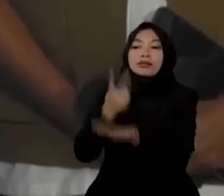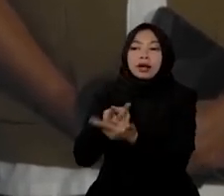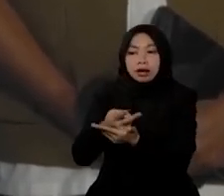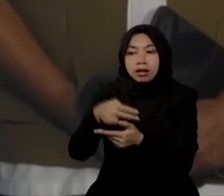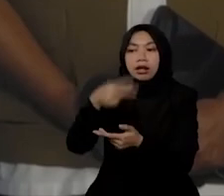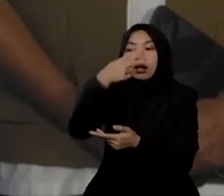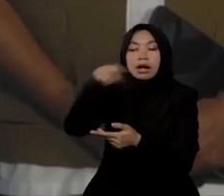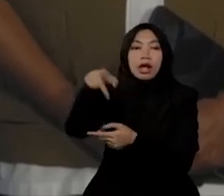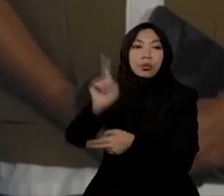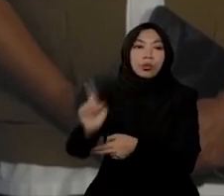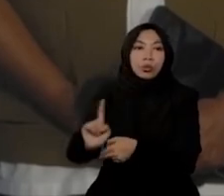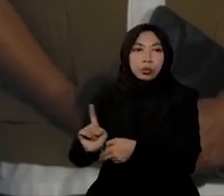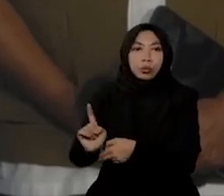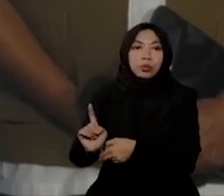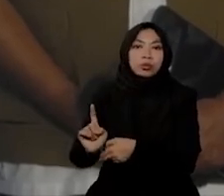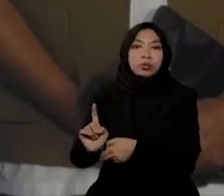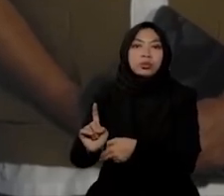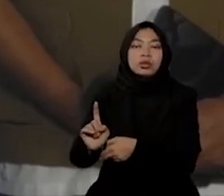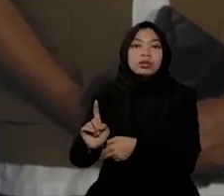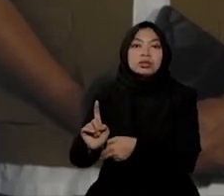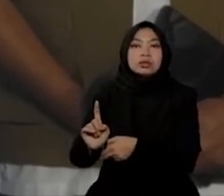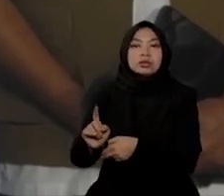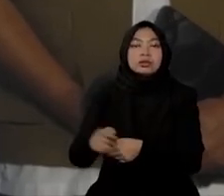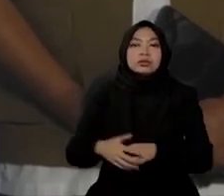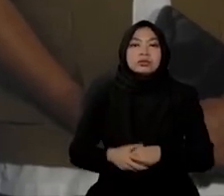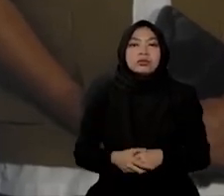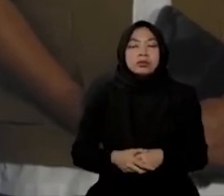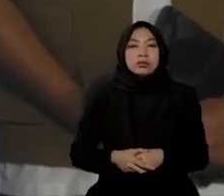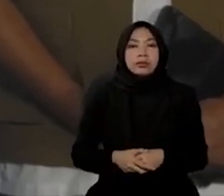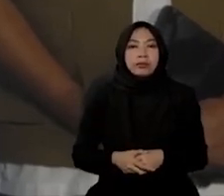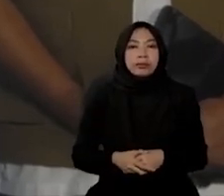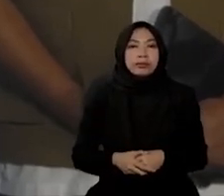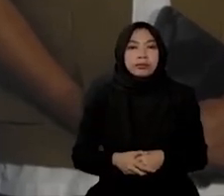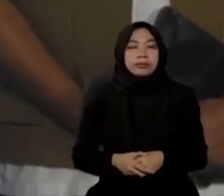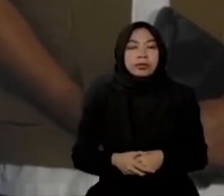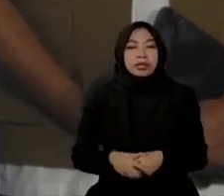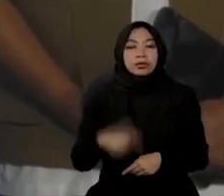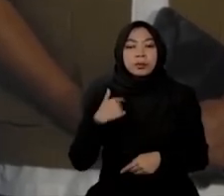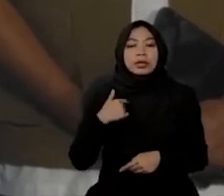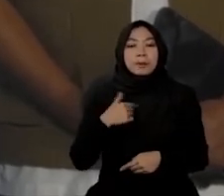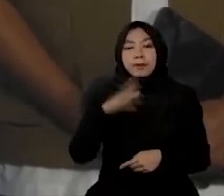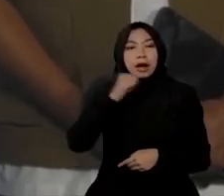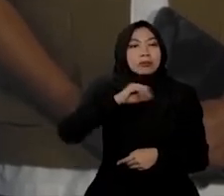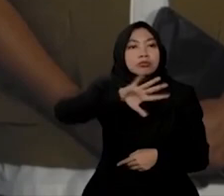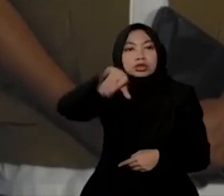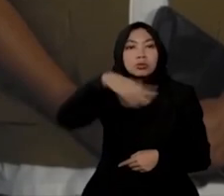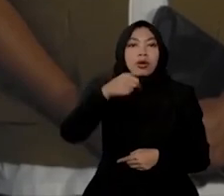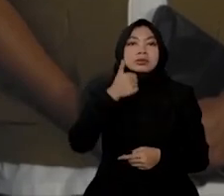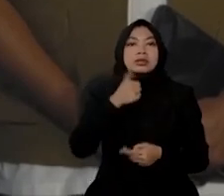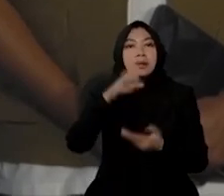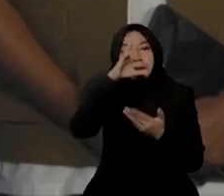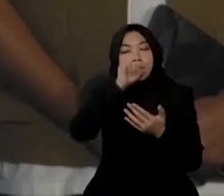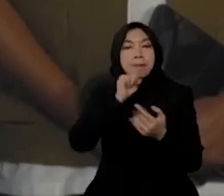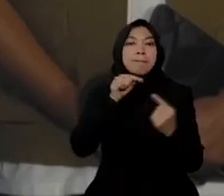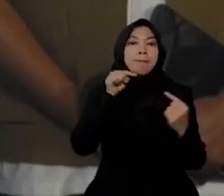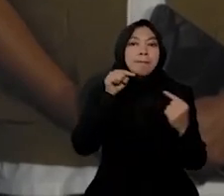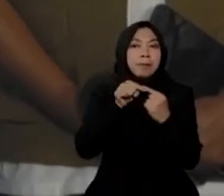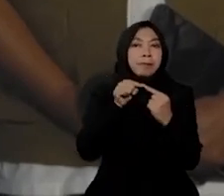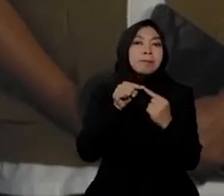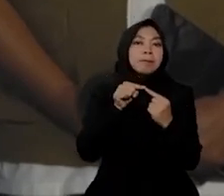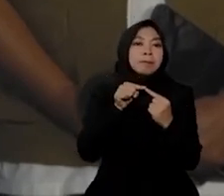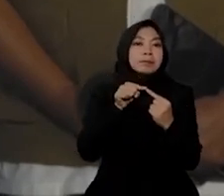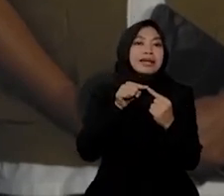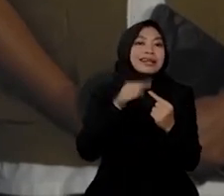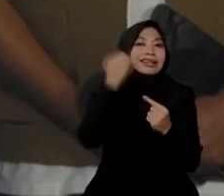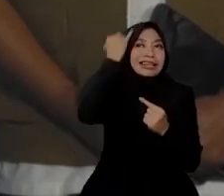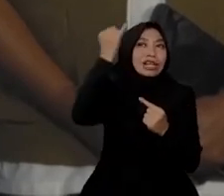kita tidak terjebak dalam pandangan yang keliru, tapi justru bisa memahami dengan menggunakan